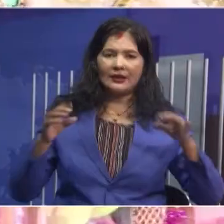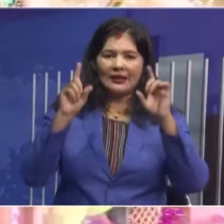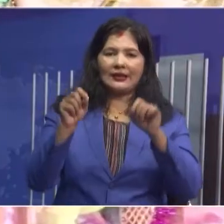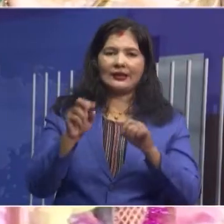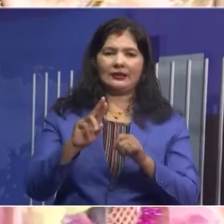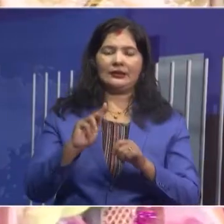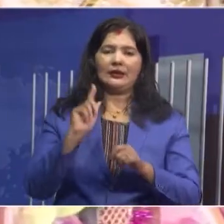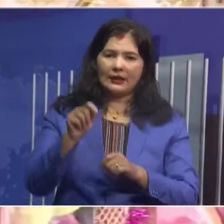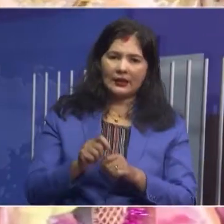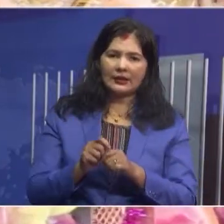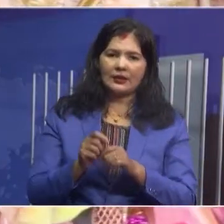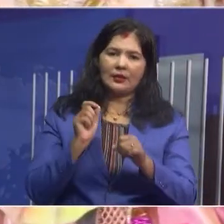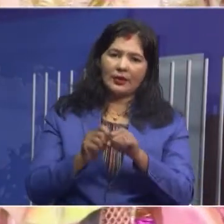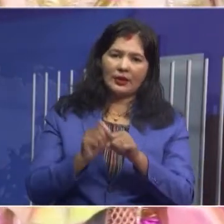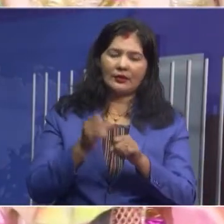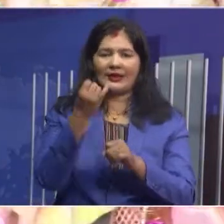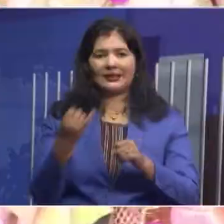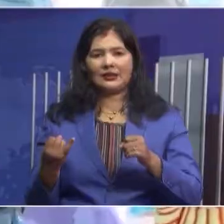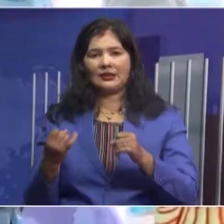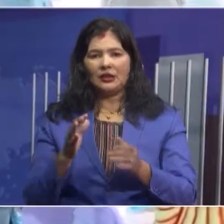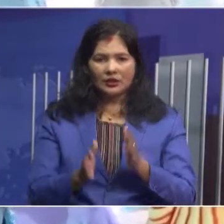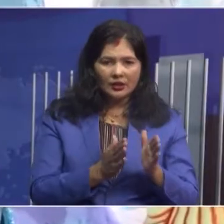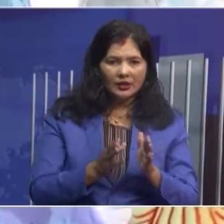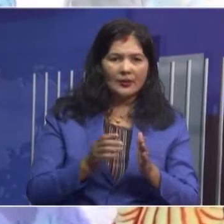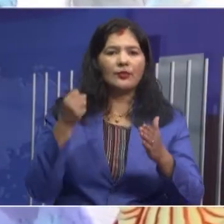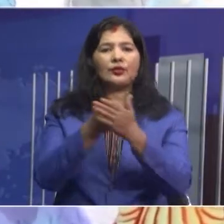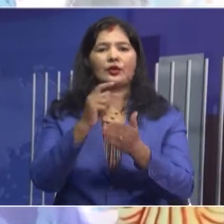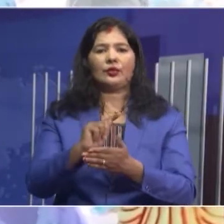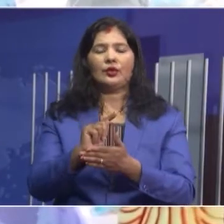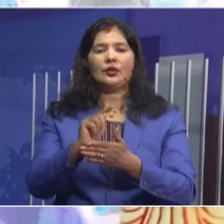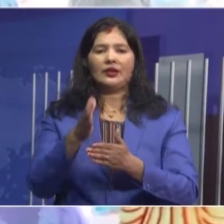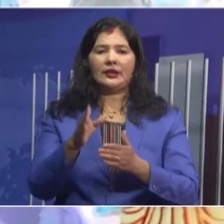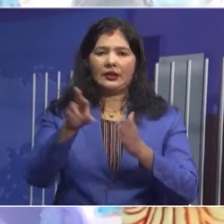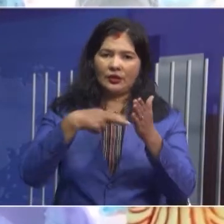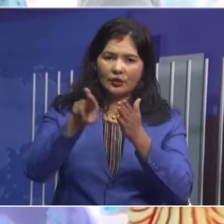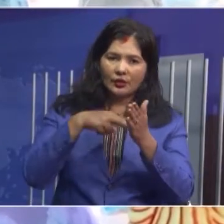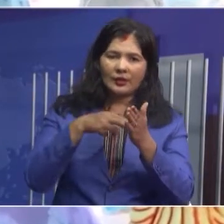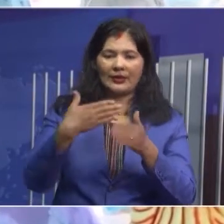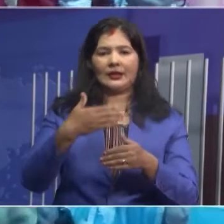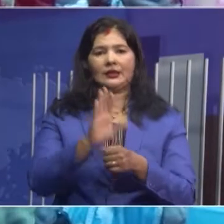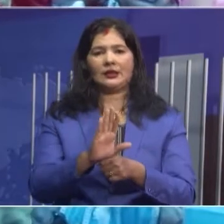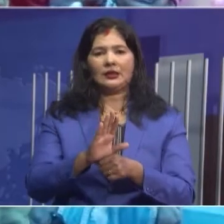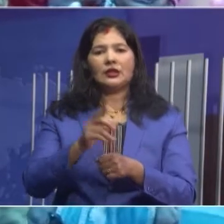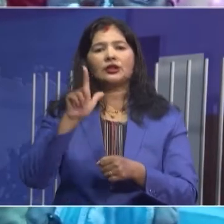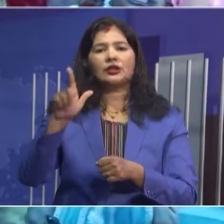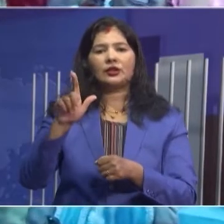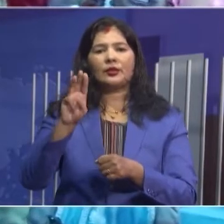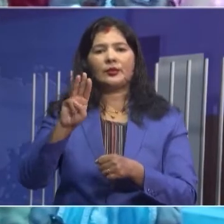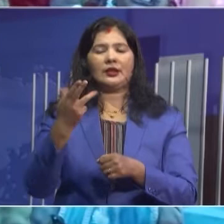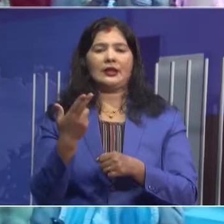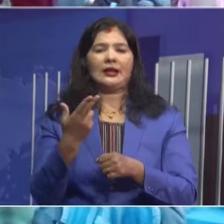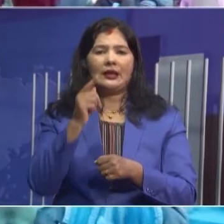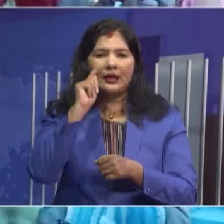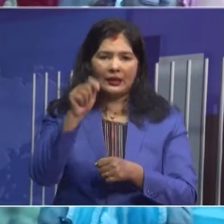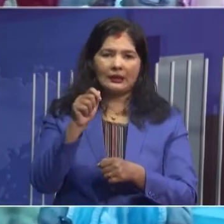छन्। मूर्ति निर्माण कार्य अन्तिम चरणमा पुगेकाले सजावट तथा रङ्गरोगन कार्यमा लागेका छन्। सप्तमीका दिन अबेर